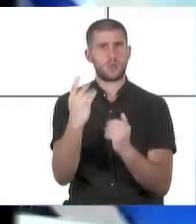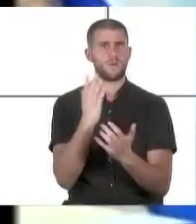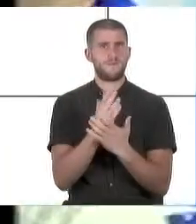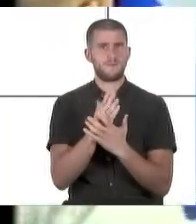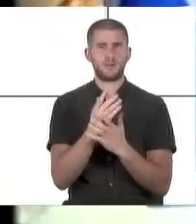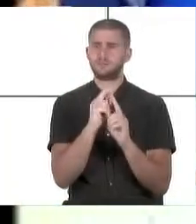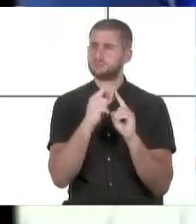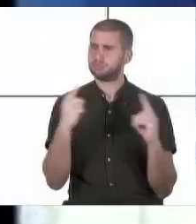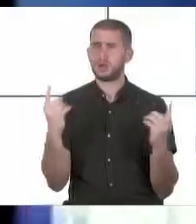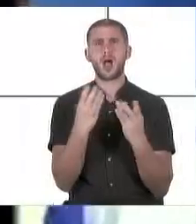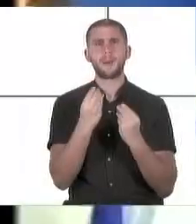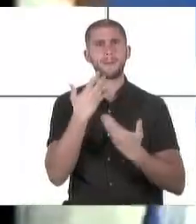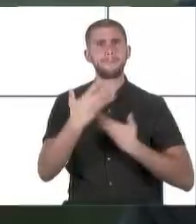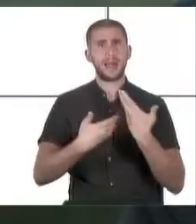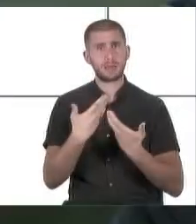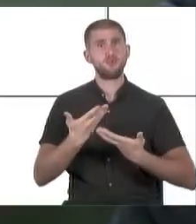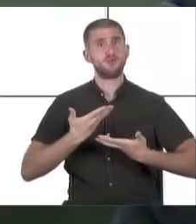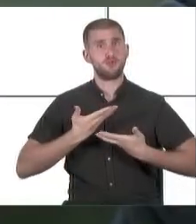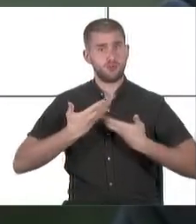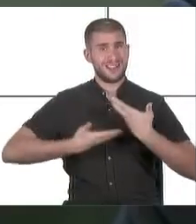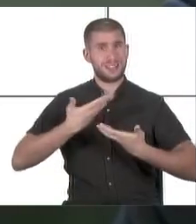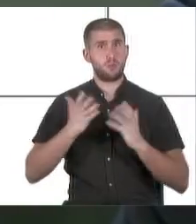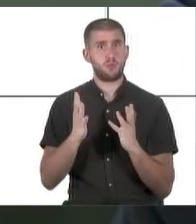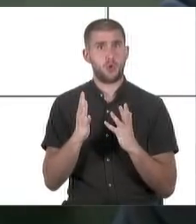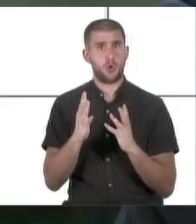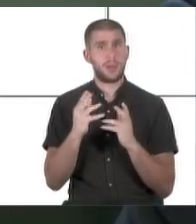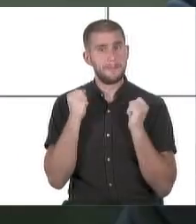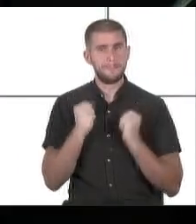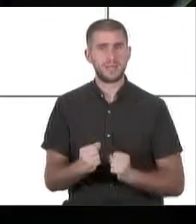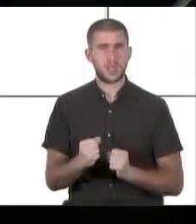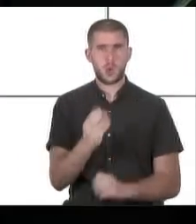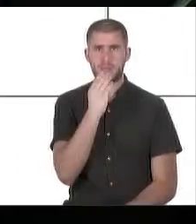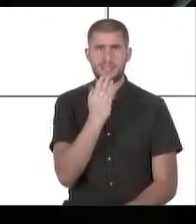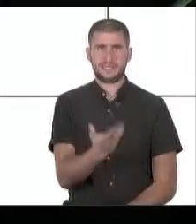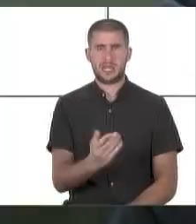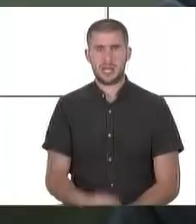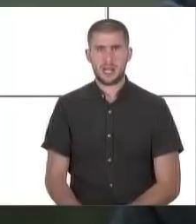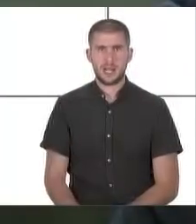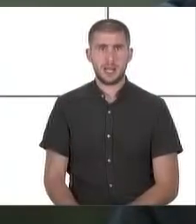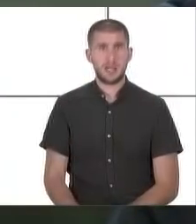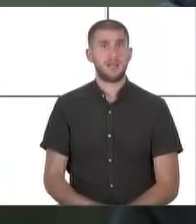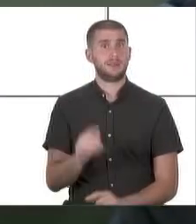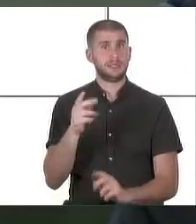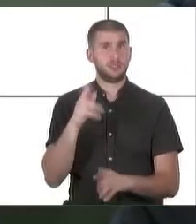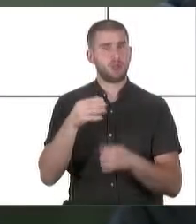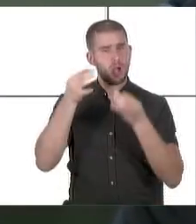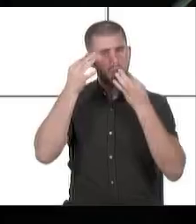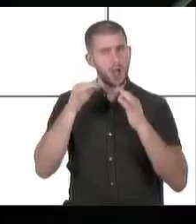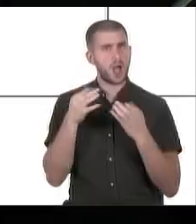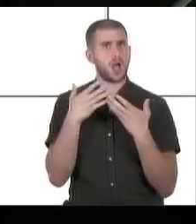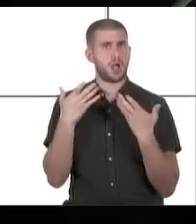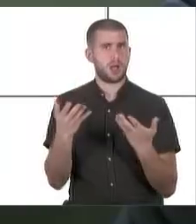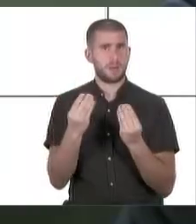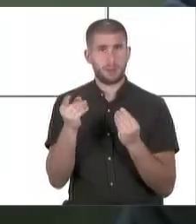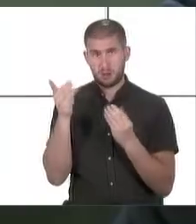שורה שלמה של צעדים שקידמו מאוד את הביטחון הלאומי של ישראל, ועל זה יש לי הערכה גדולה.